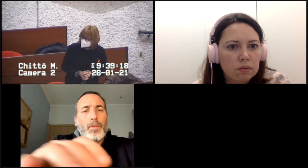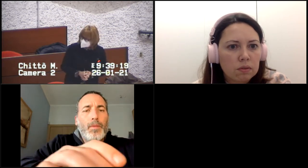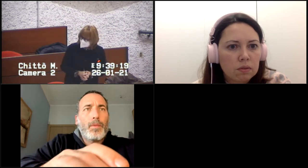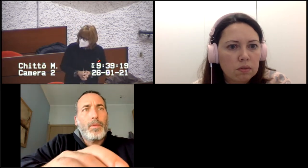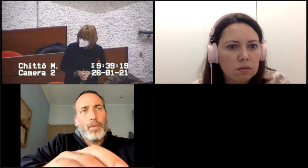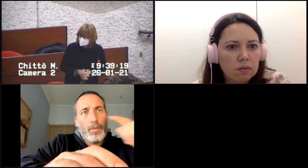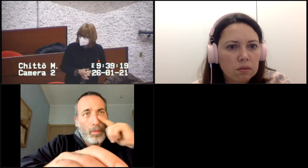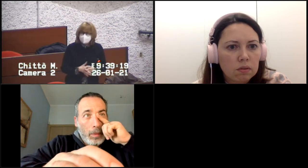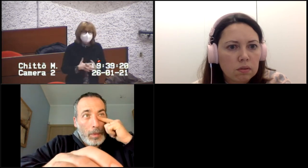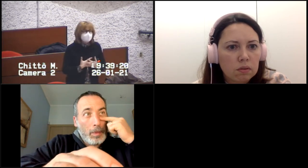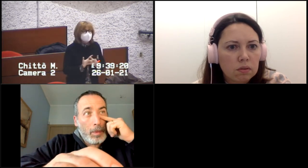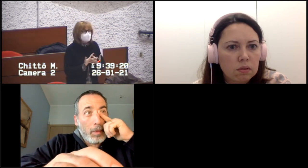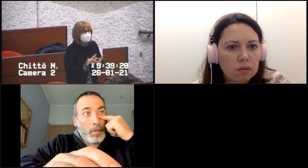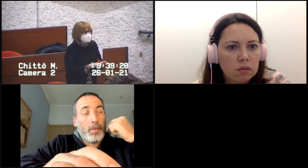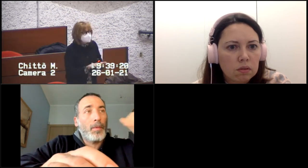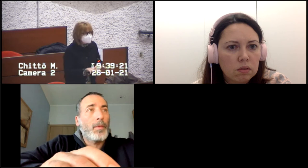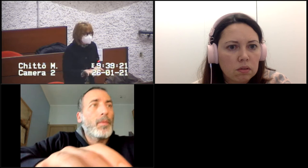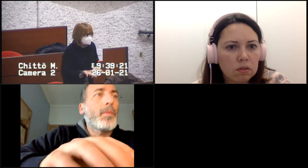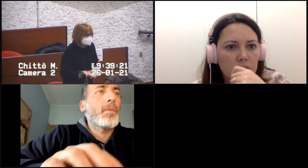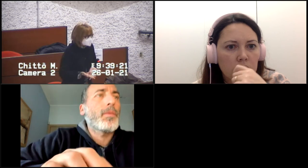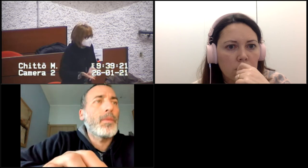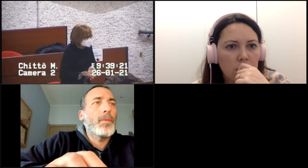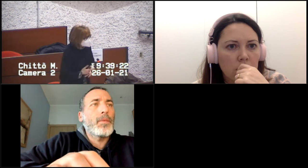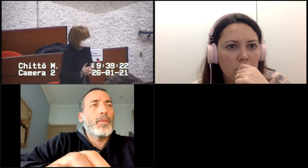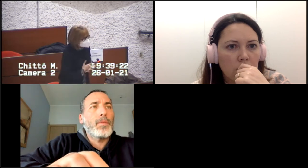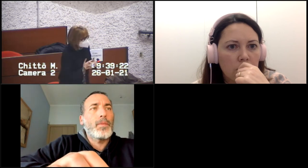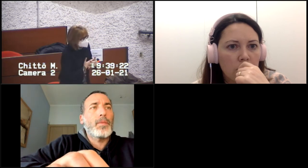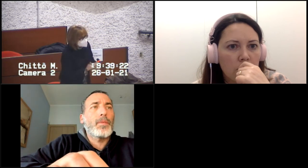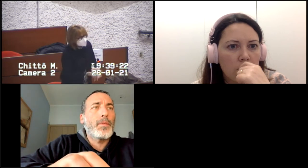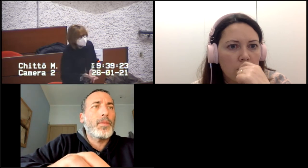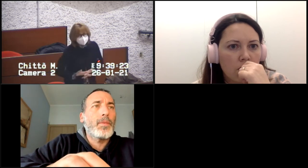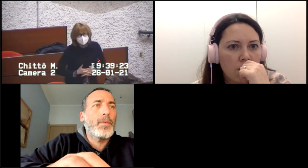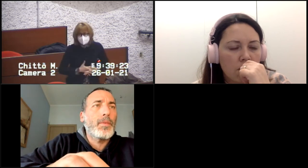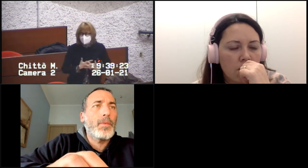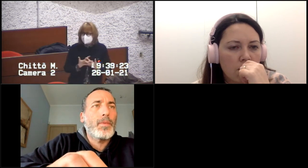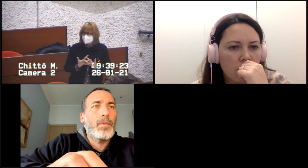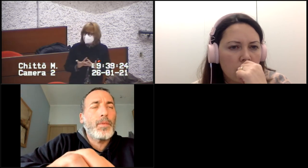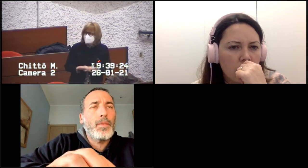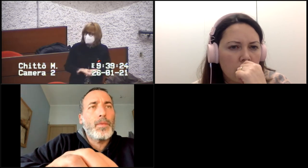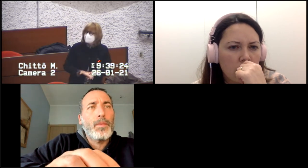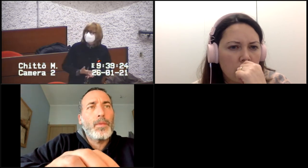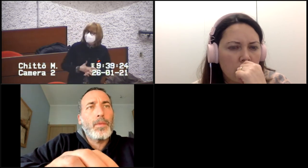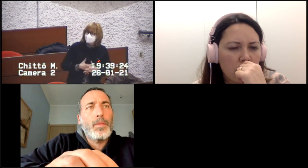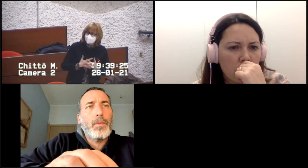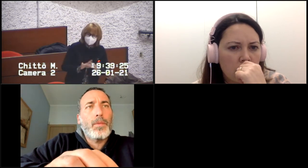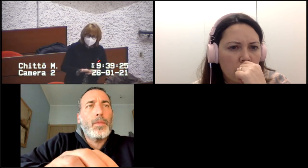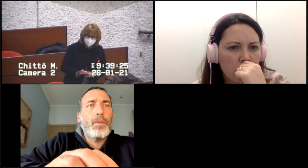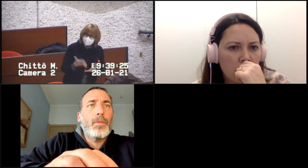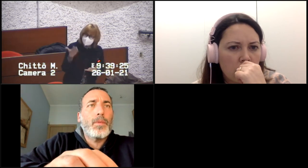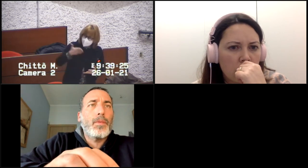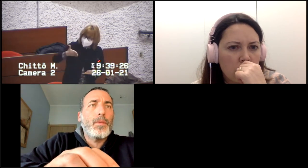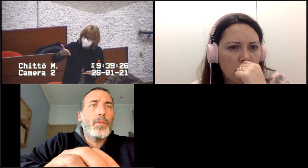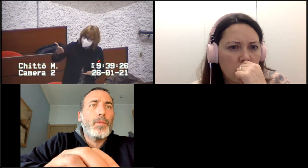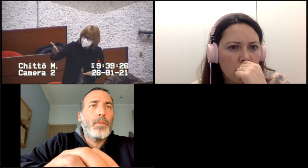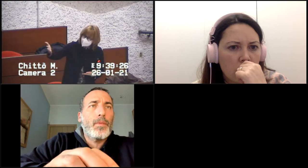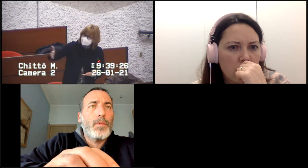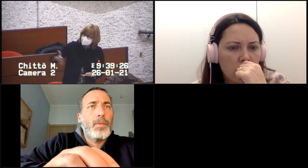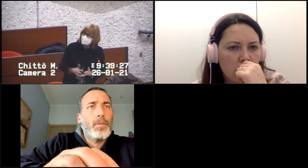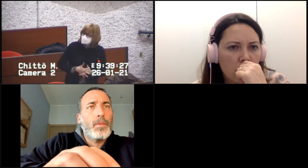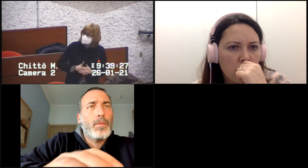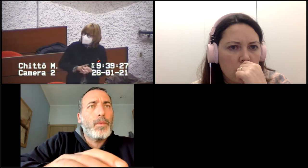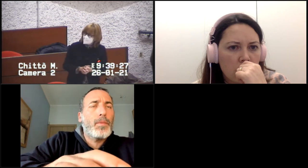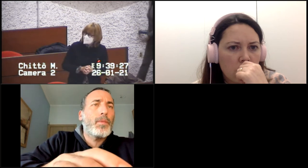Ricerca, dove centinaia di cittadini hanno avuto l'opportunità di entrare in un grande cantiere, gli è stato spiegato, e questo era proprio